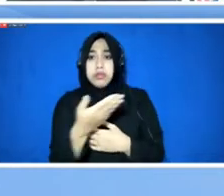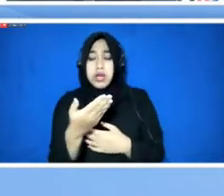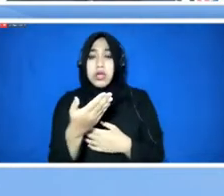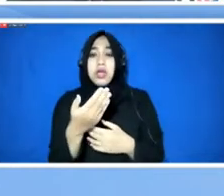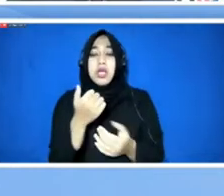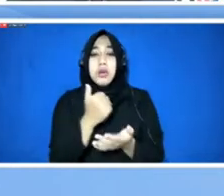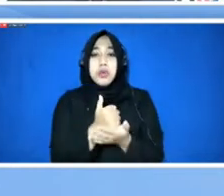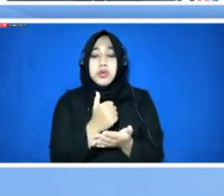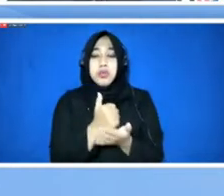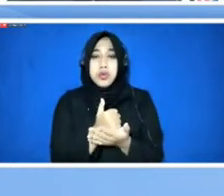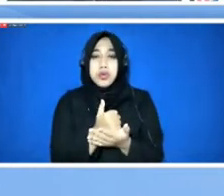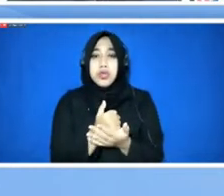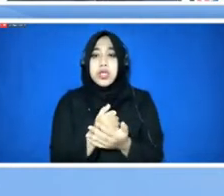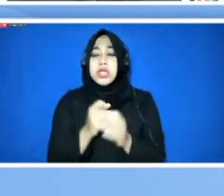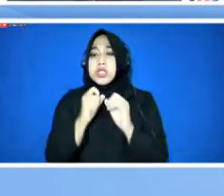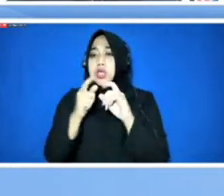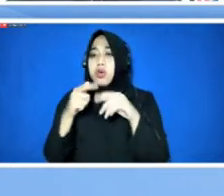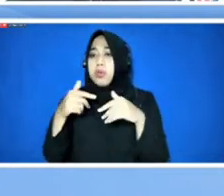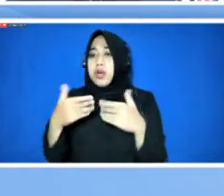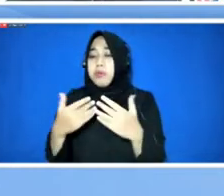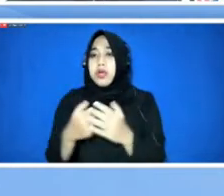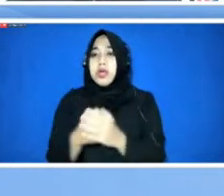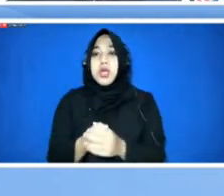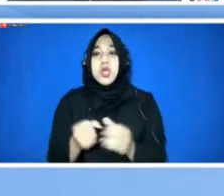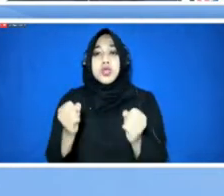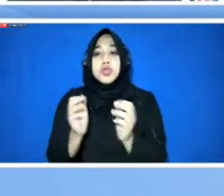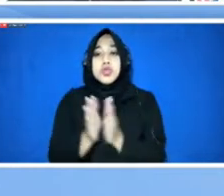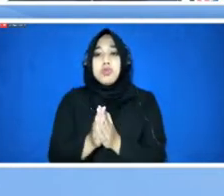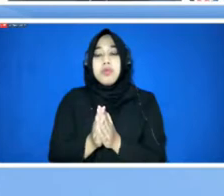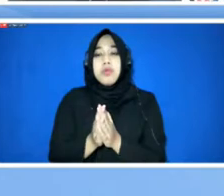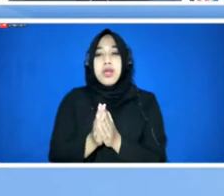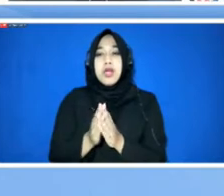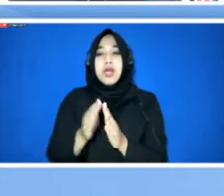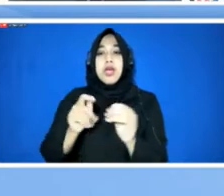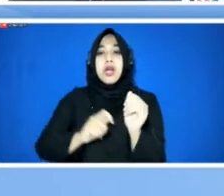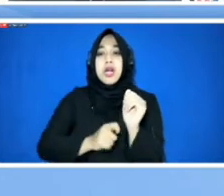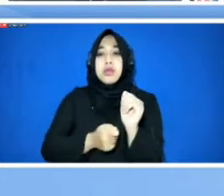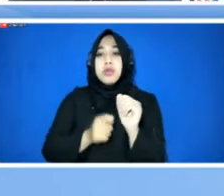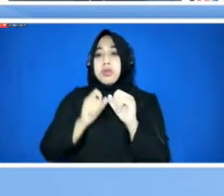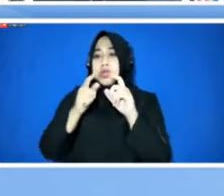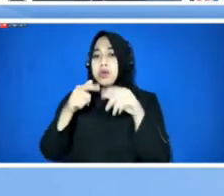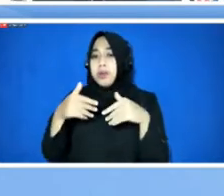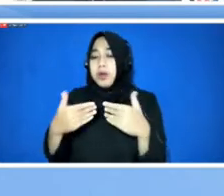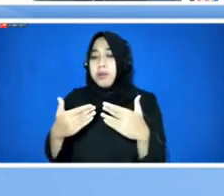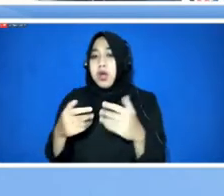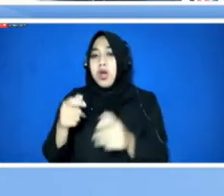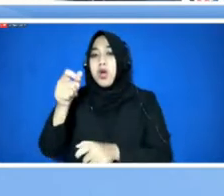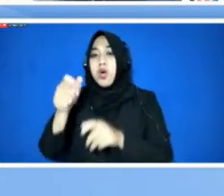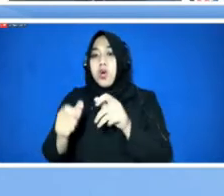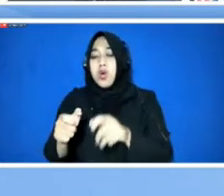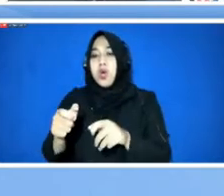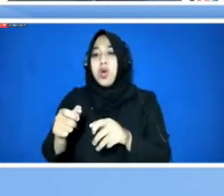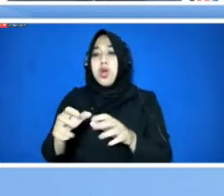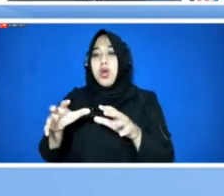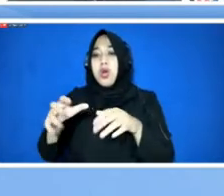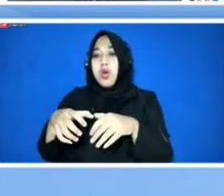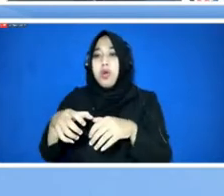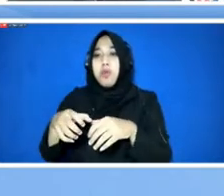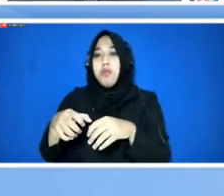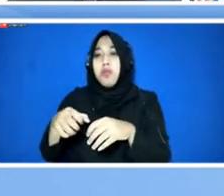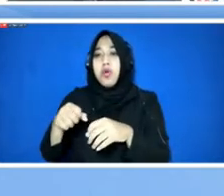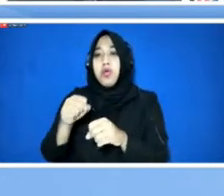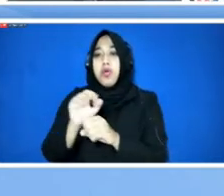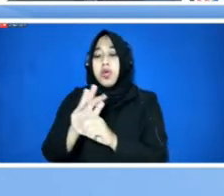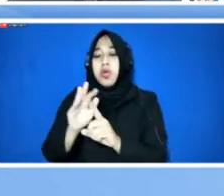yang, dan jawabannya, mayoritas responden menjawab bahwa orang yang tergolong kontak erat yang